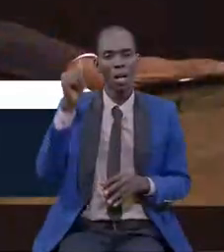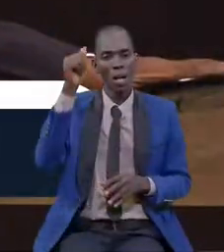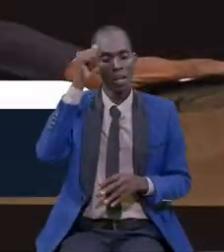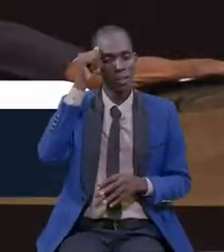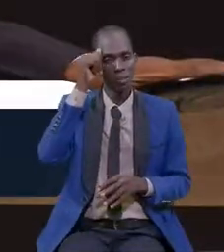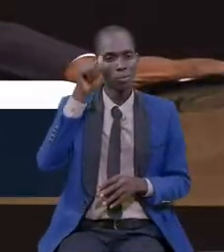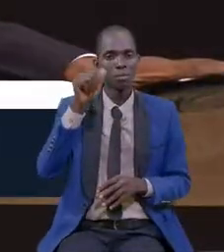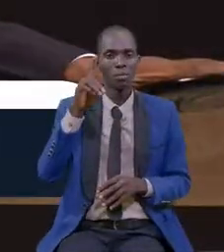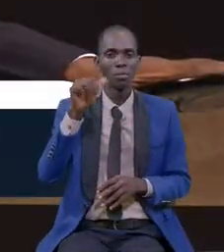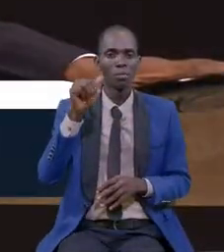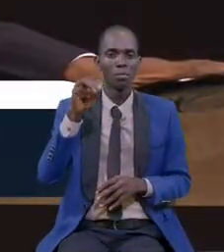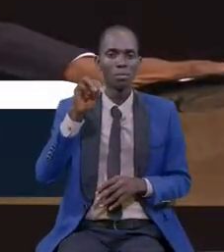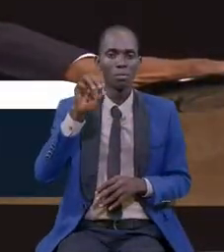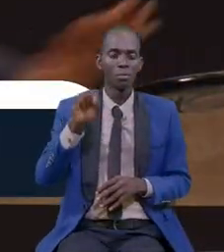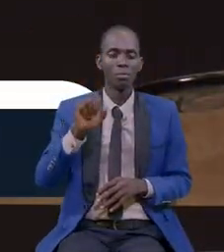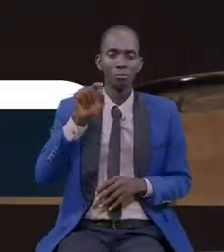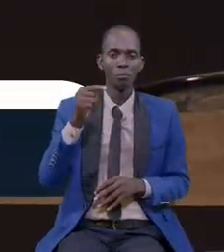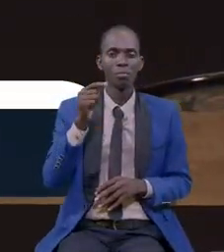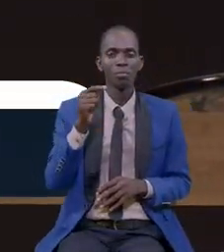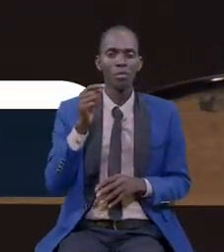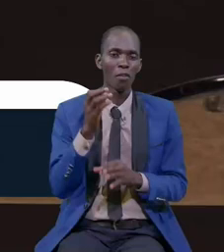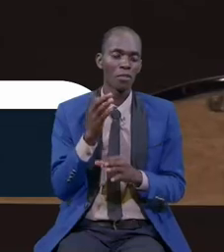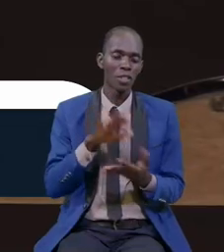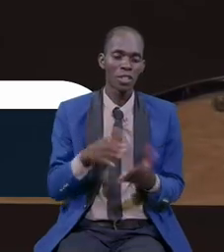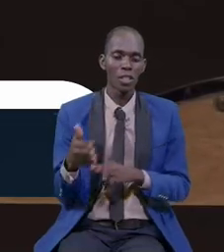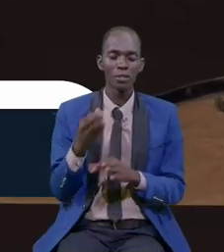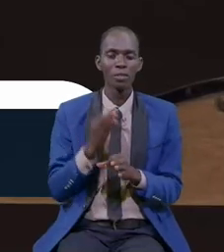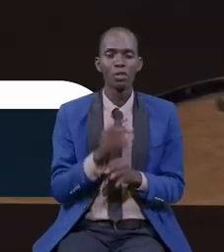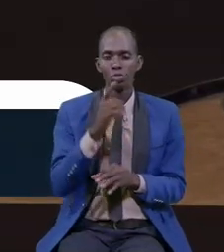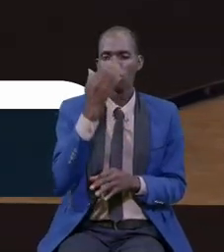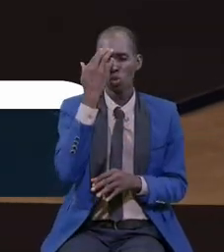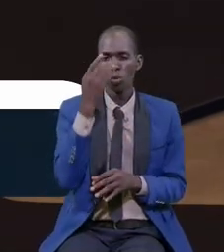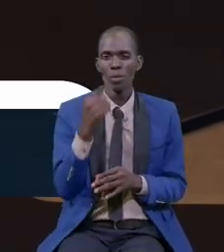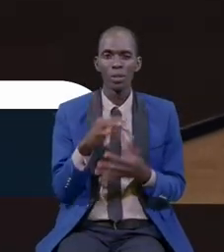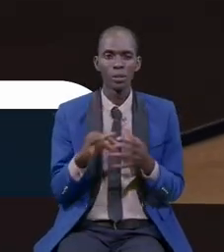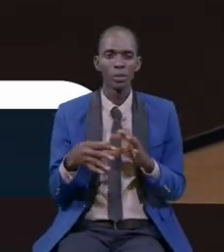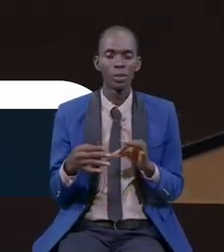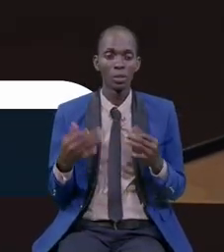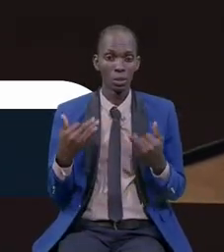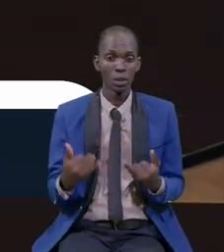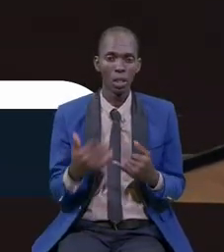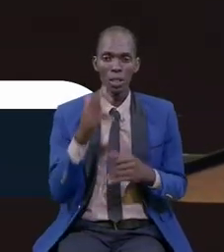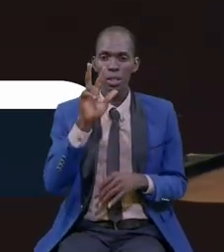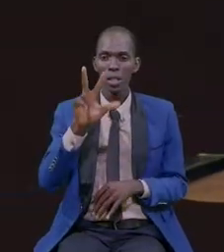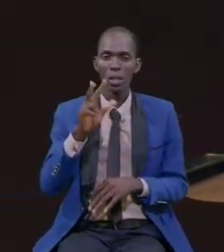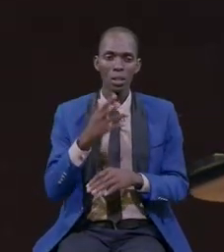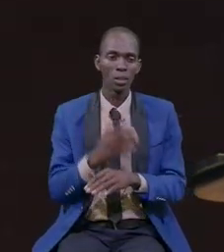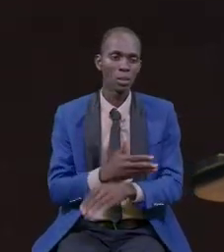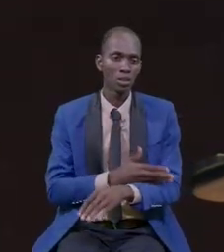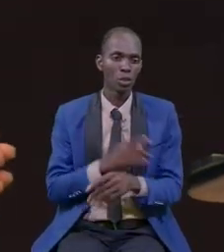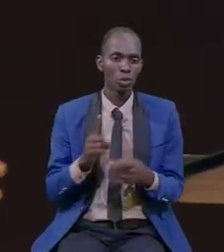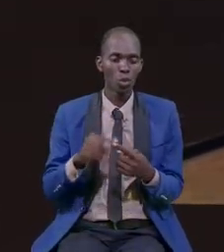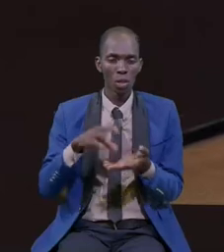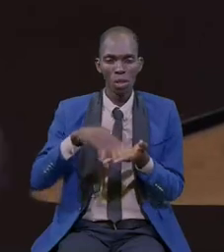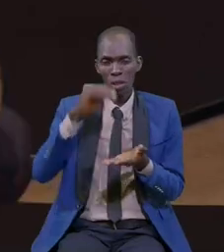Adam avait une foemme morte vous connaissez l'histoire nous allons voir trois sous-titres ici également